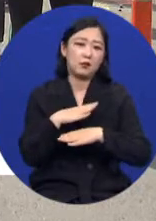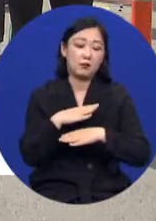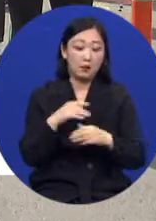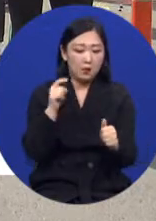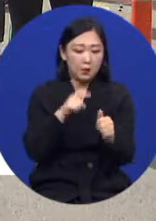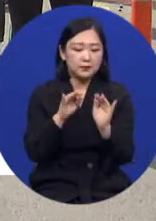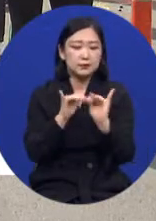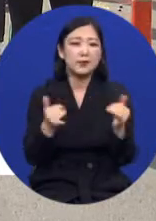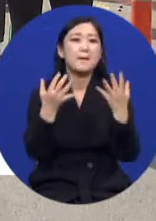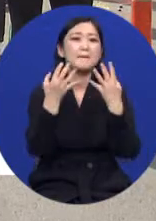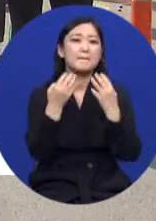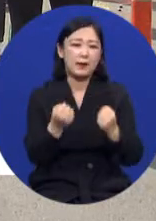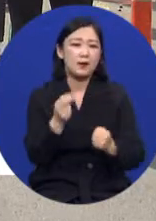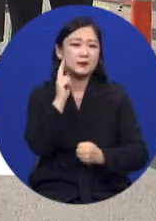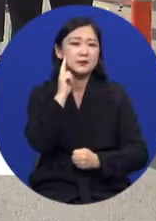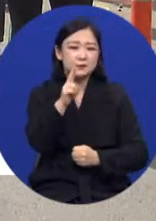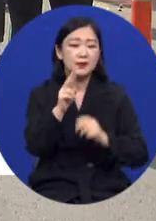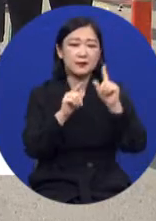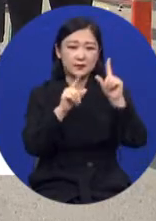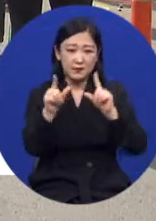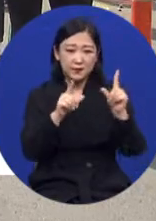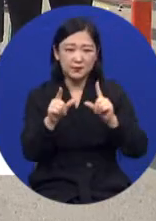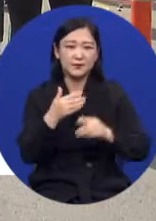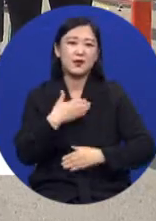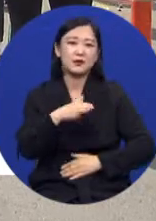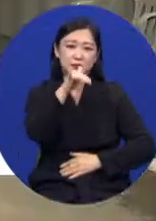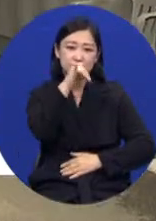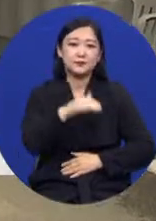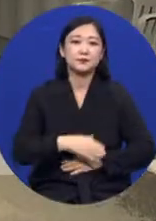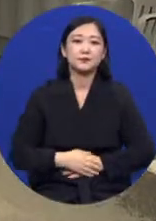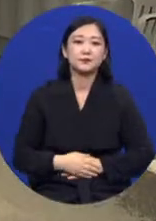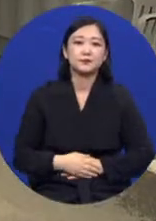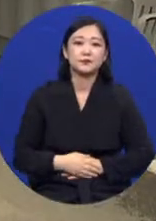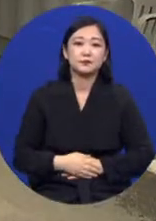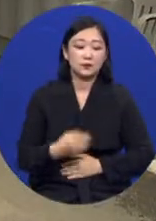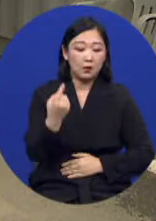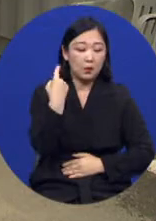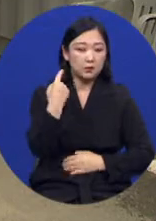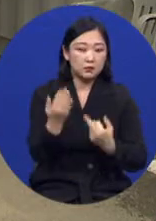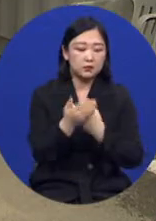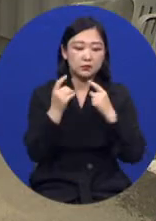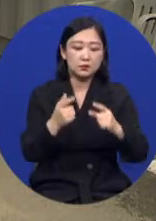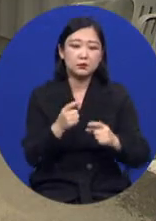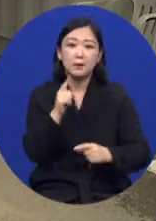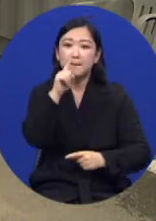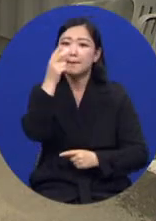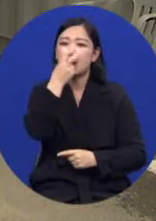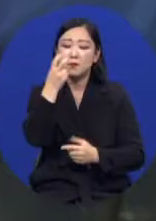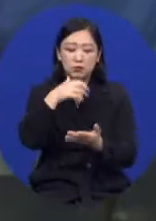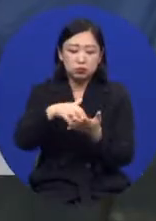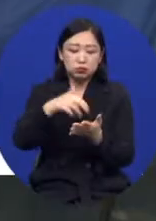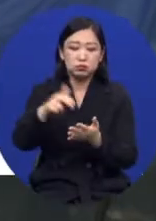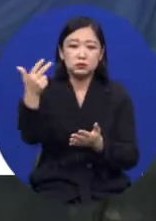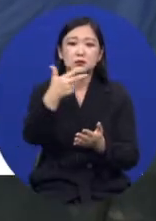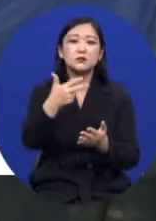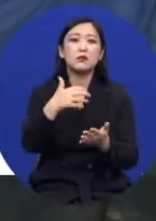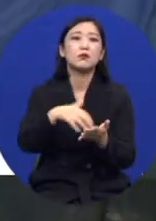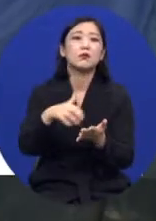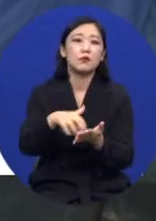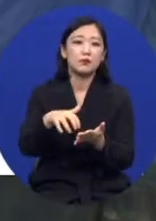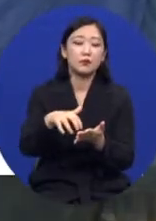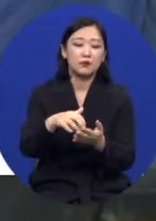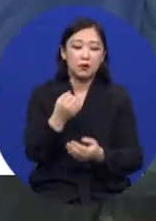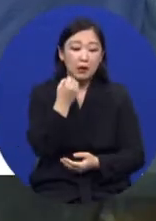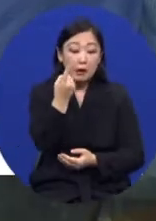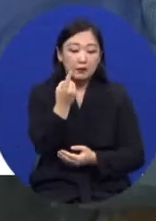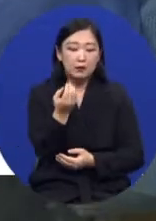확진자가 많이 나와서 심각한 상태라는 것도 알 수 있었고. 어제 제주 지역 PCR 검사자 수는 7천여 건. 한